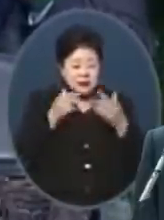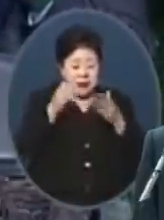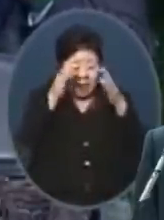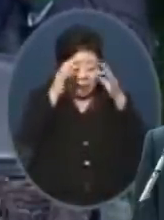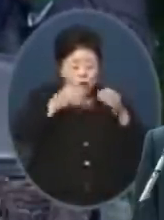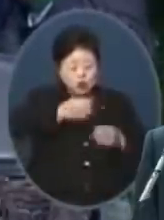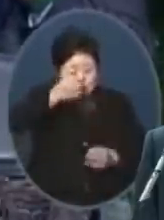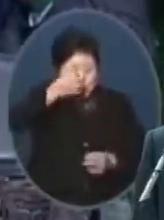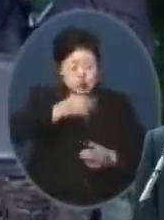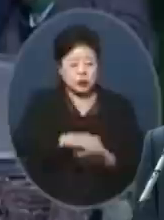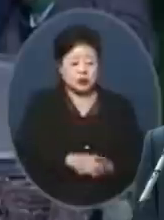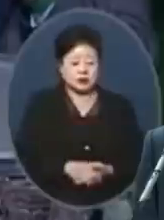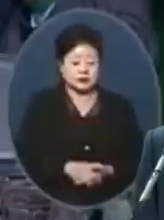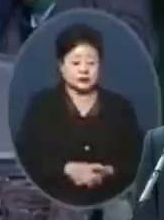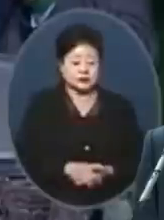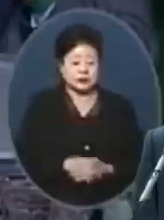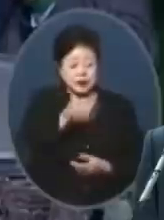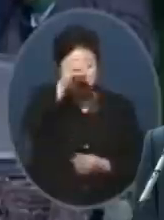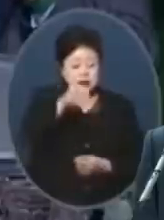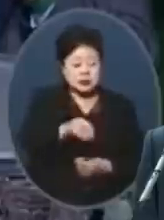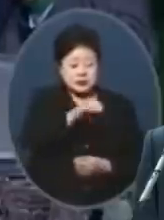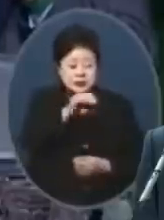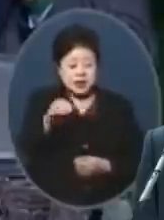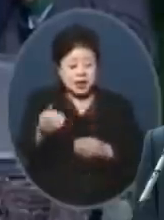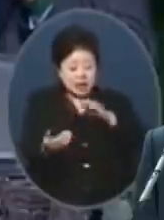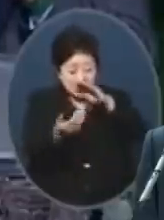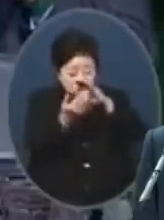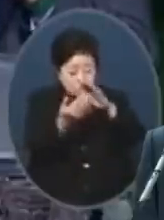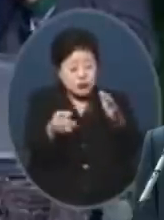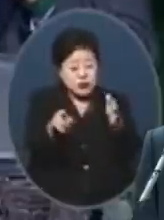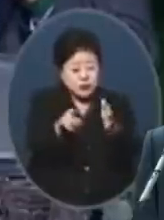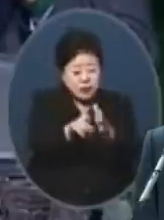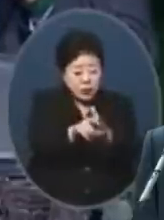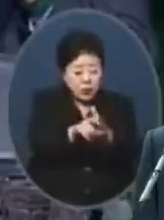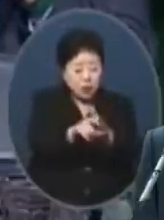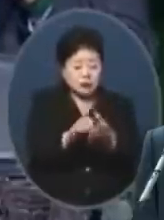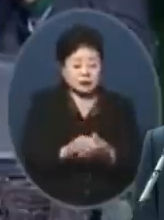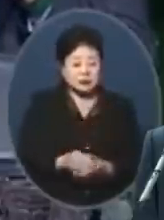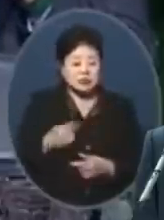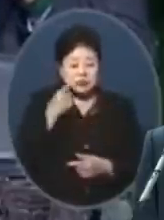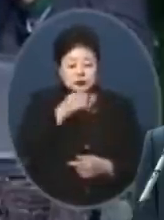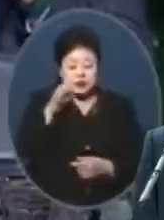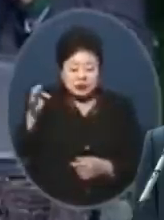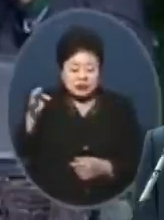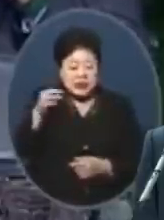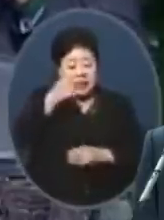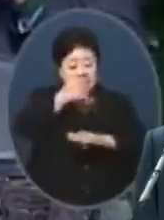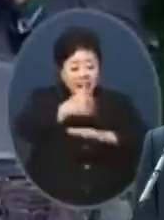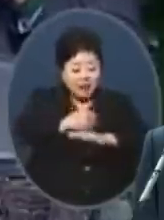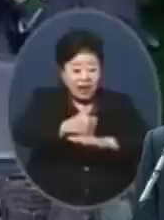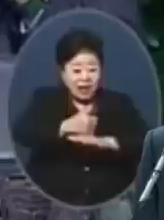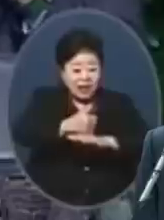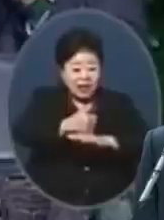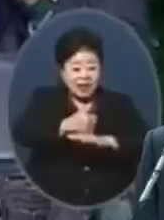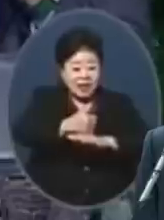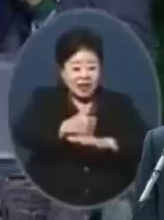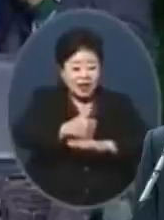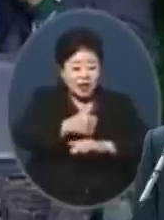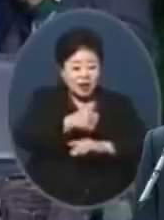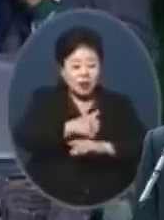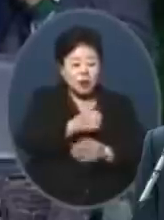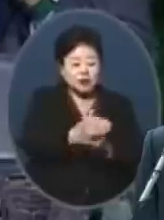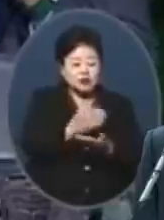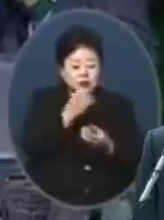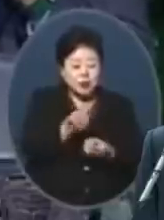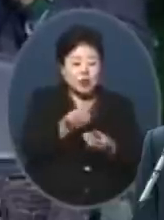바라보고 꿈꾸며 십자가가 이루어질 줄 믿고 입술로 시인한 결과에 이